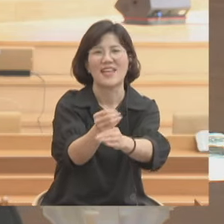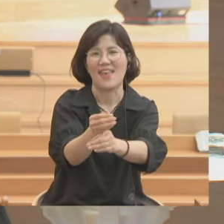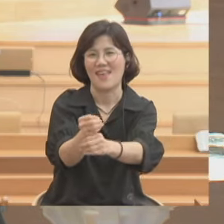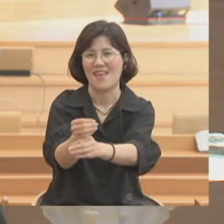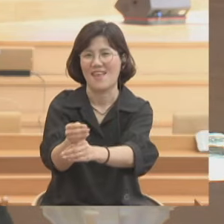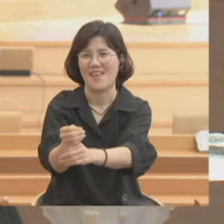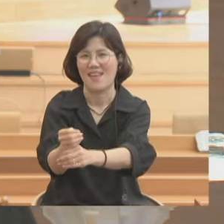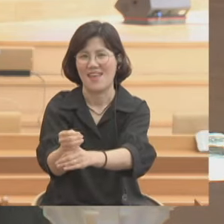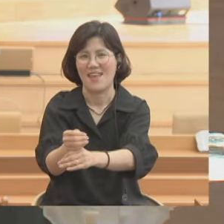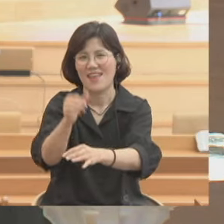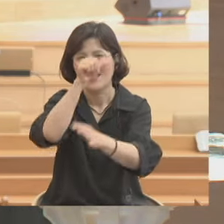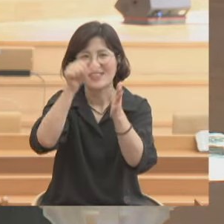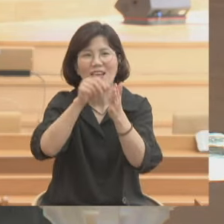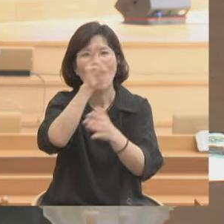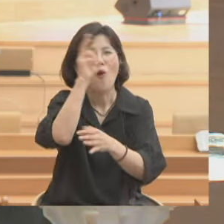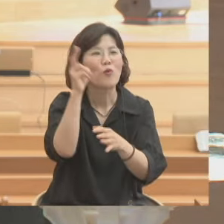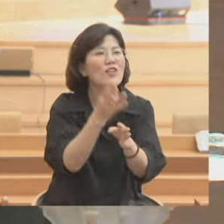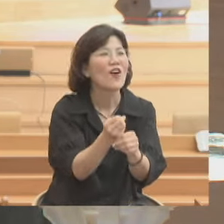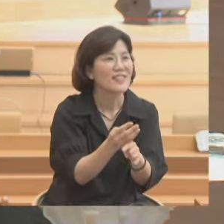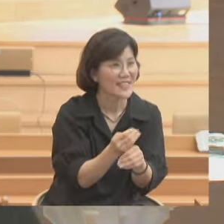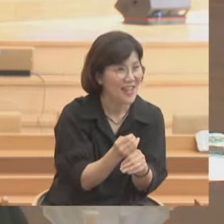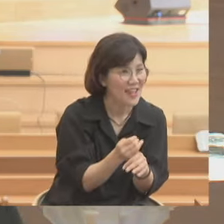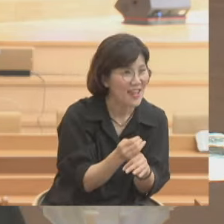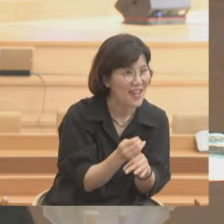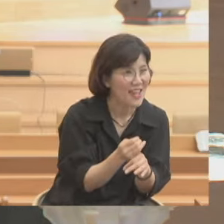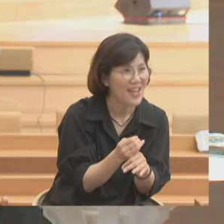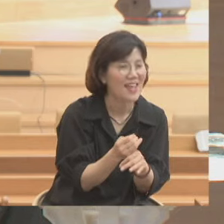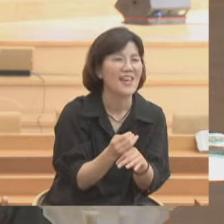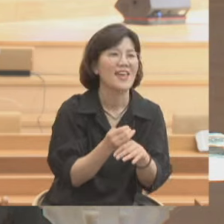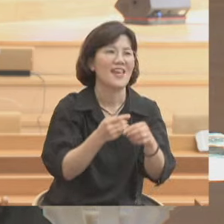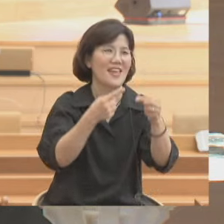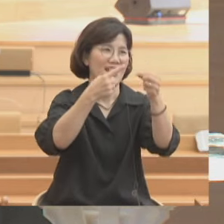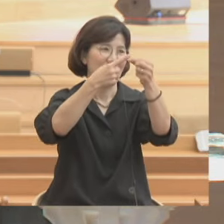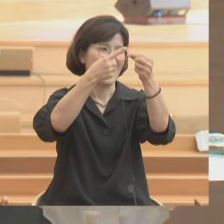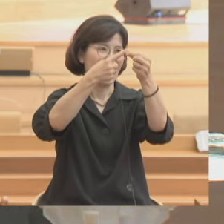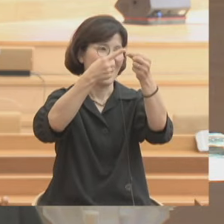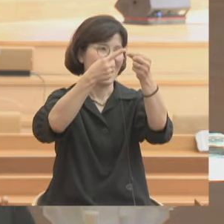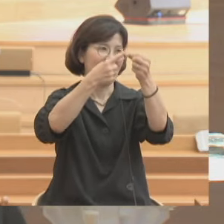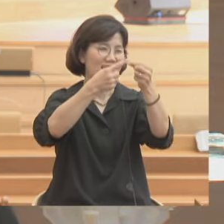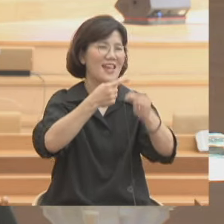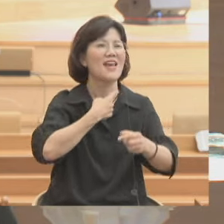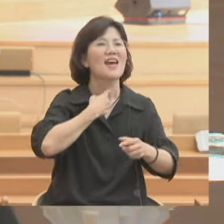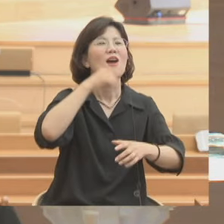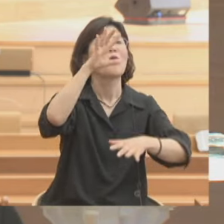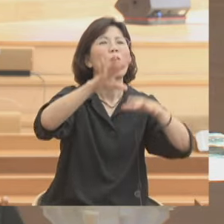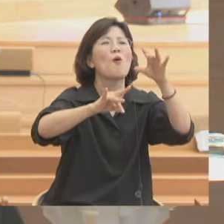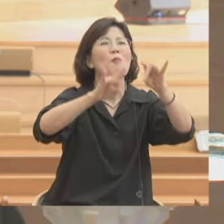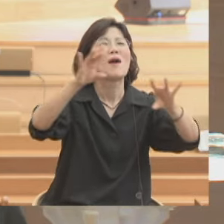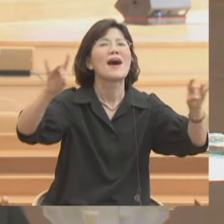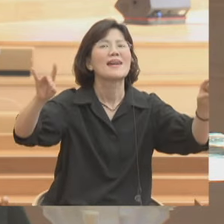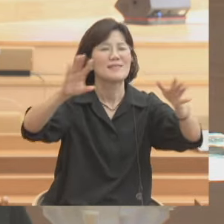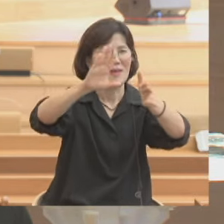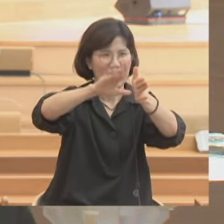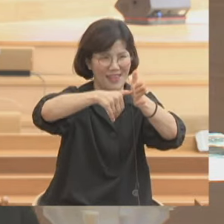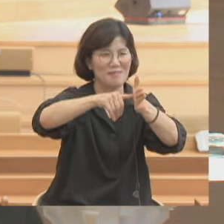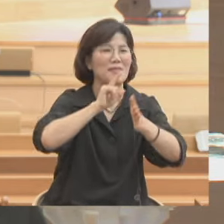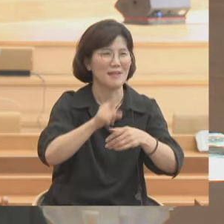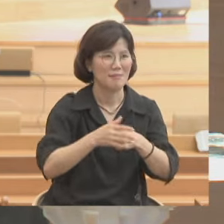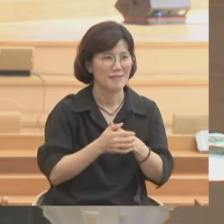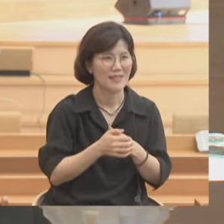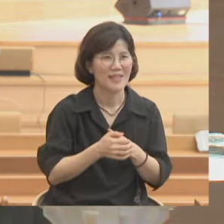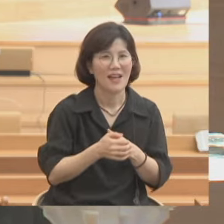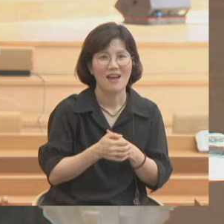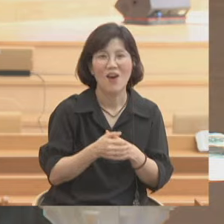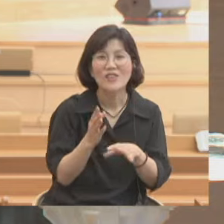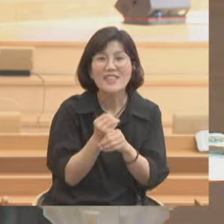수 있는데, 인생의 오후는 어떤 때냐? 따라하십시오. 인생의 오후는 인생의 오후는 목마름의 시기다. 목마름의 시기이다. 여러분, 어떤